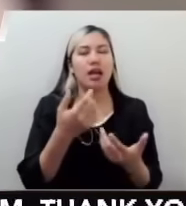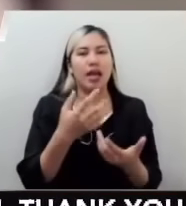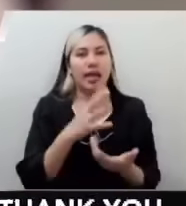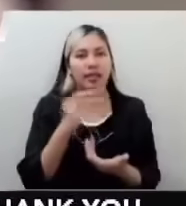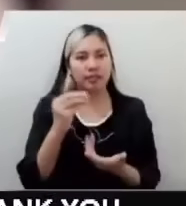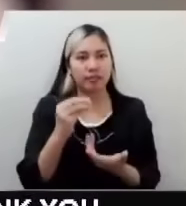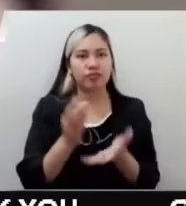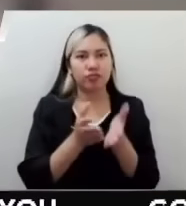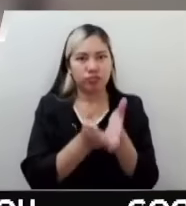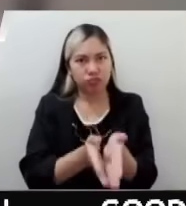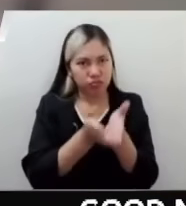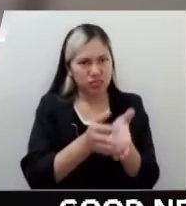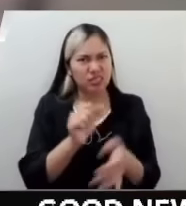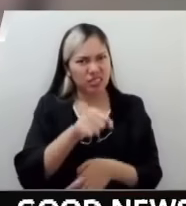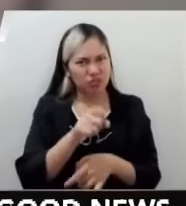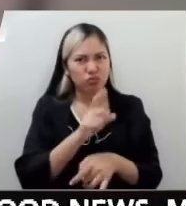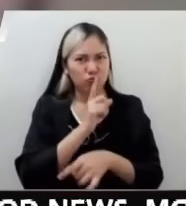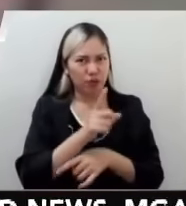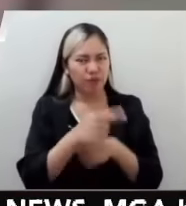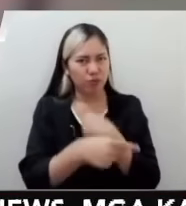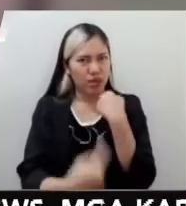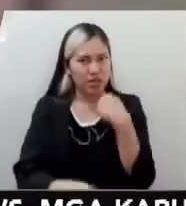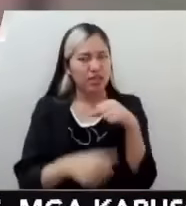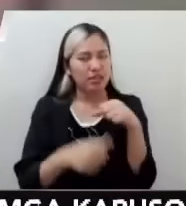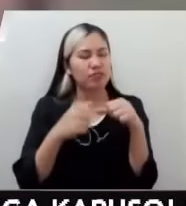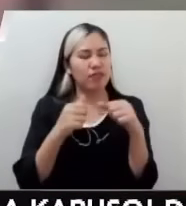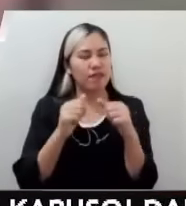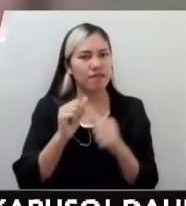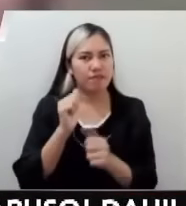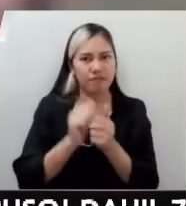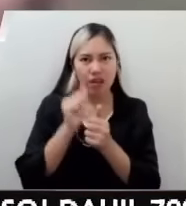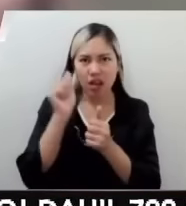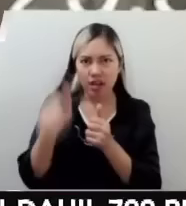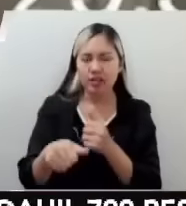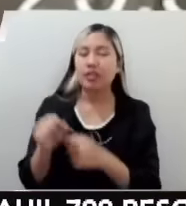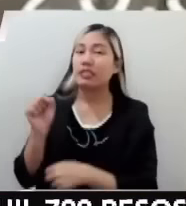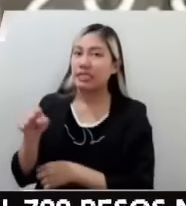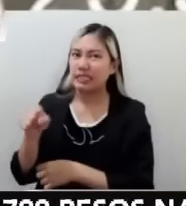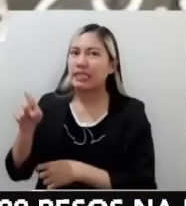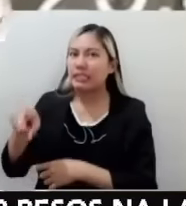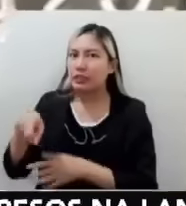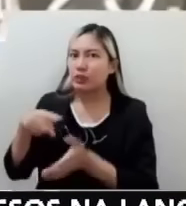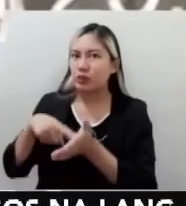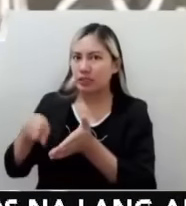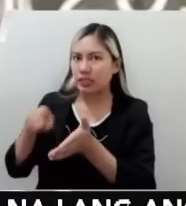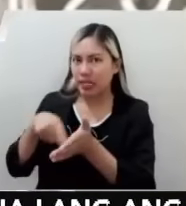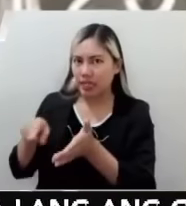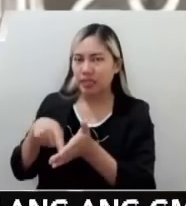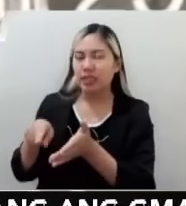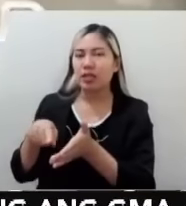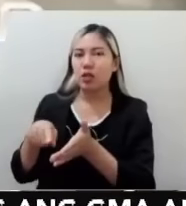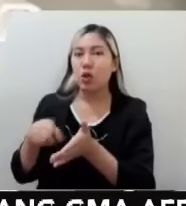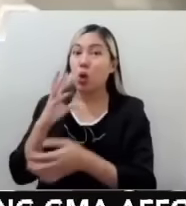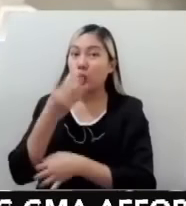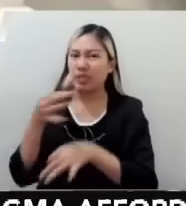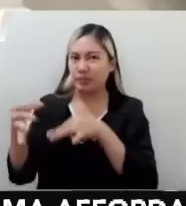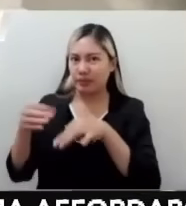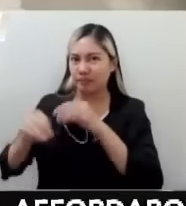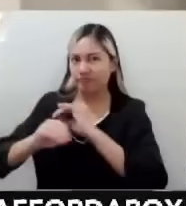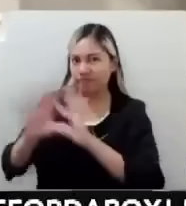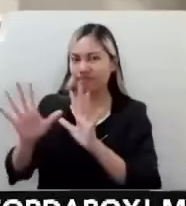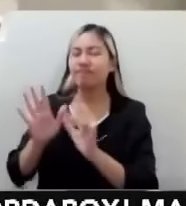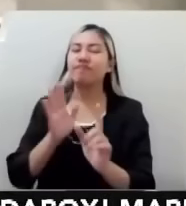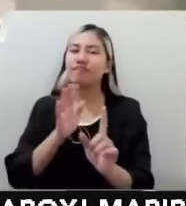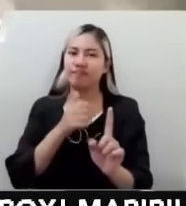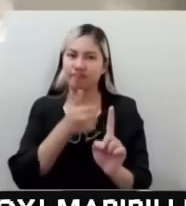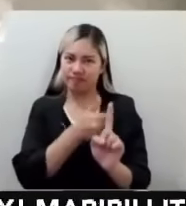at talagang ang sigurado na makakapagbigay ng linaw sa lahat ng to ay si Alice Guo mismo. Ma'am,